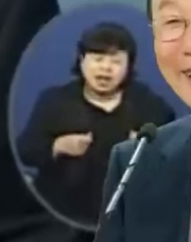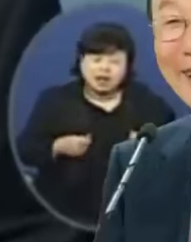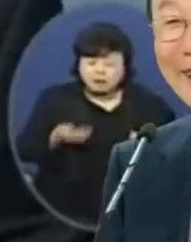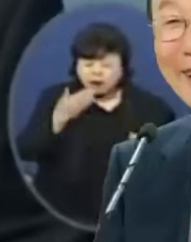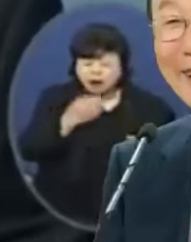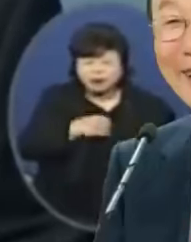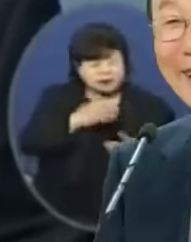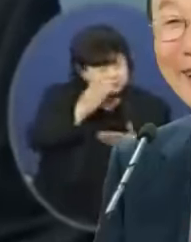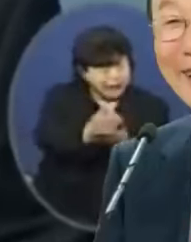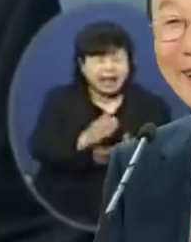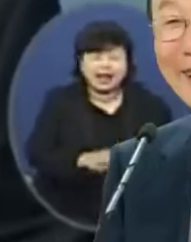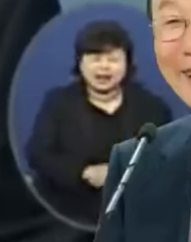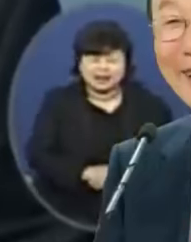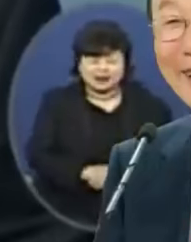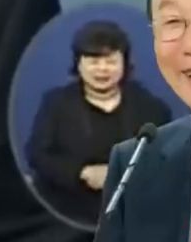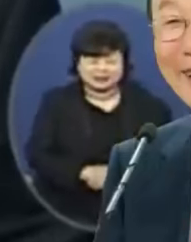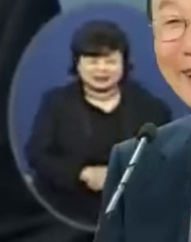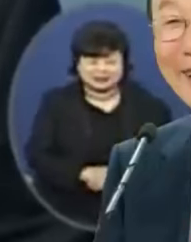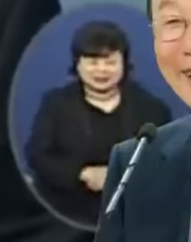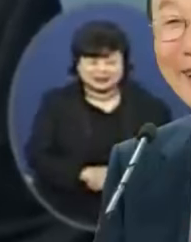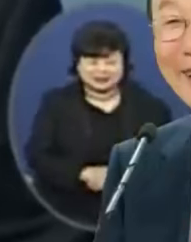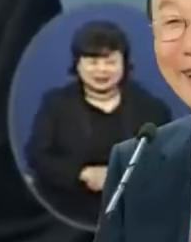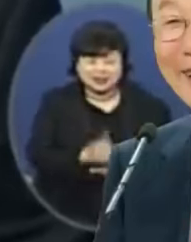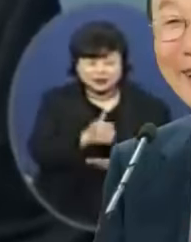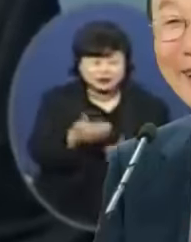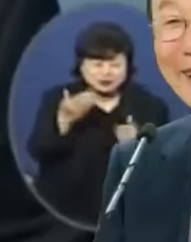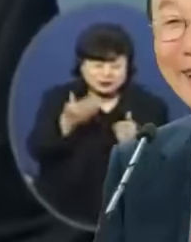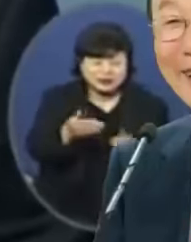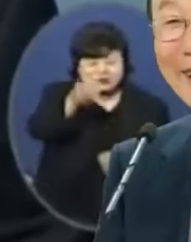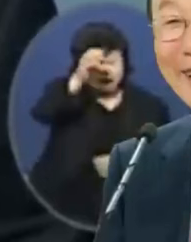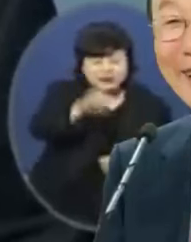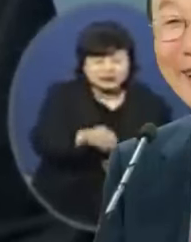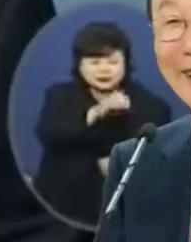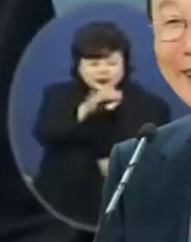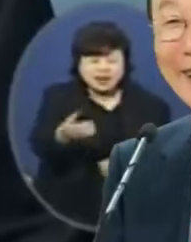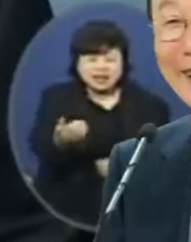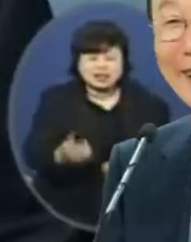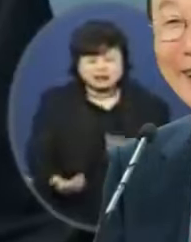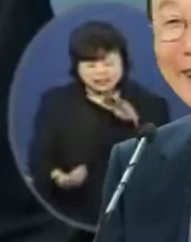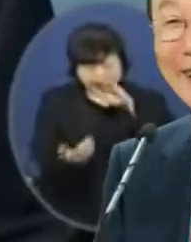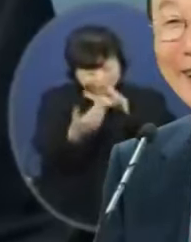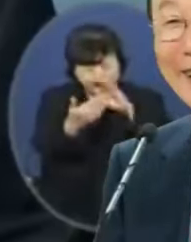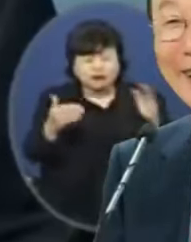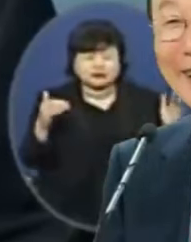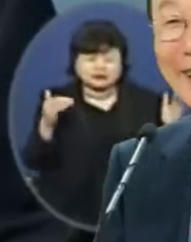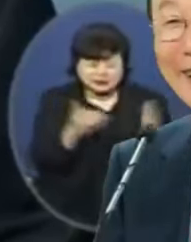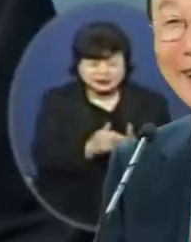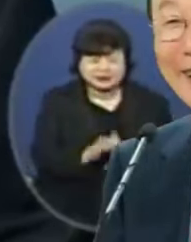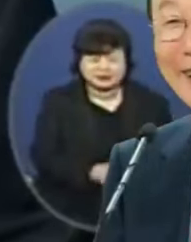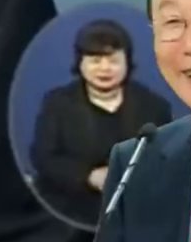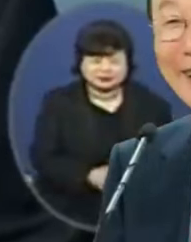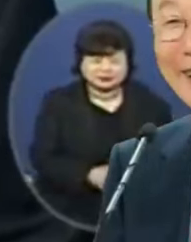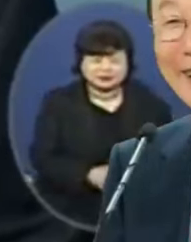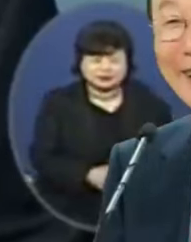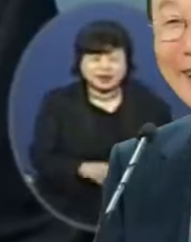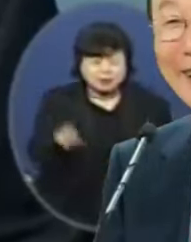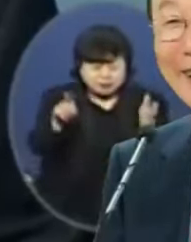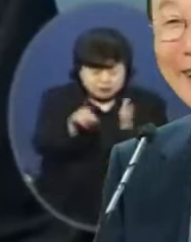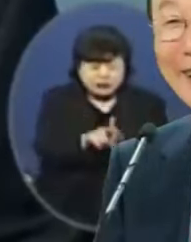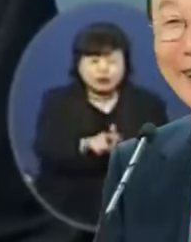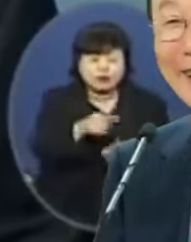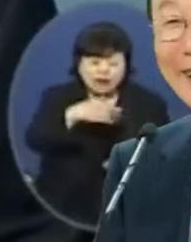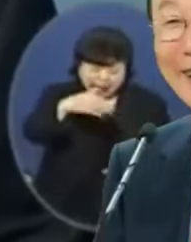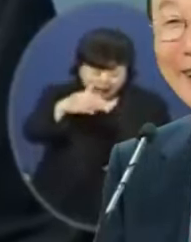것은 염려하지 말라고 했었습니다. 이거는 주님께서 십자가에서 이미 다 이루어 놓았었으니 믿고